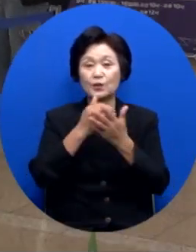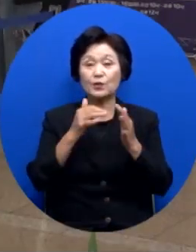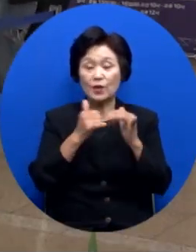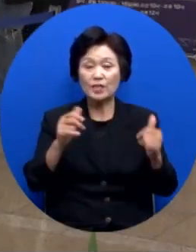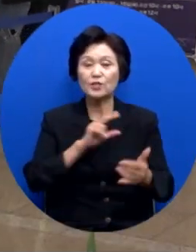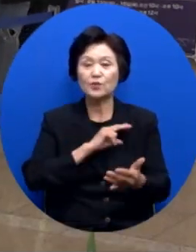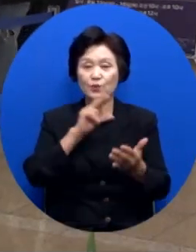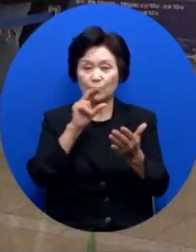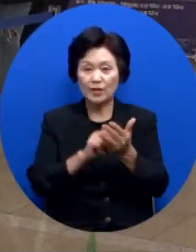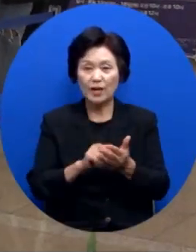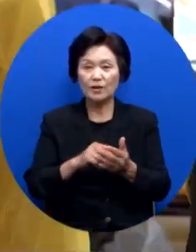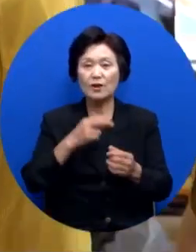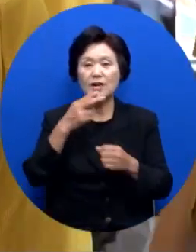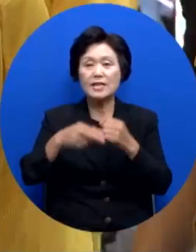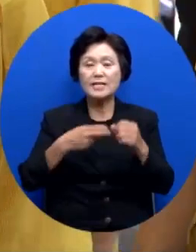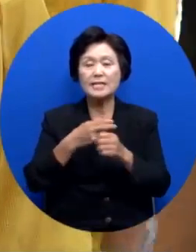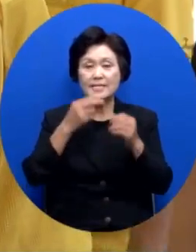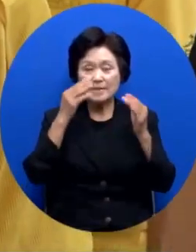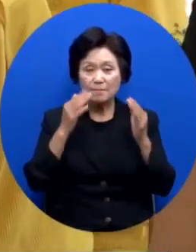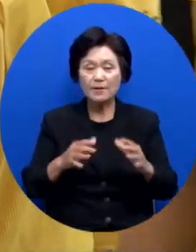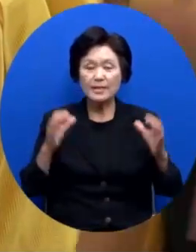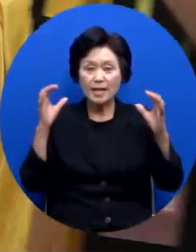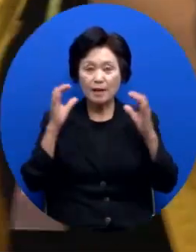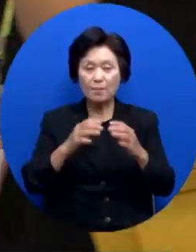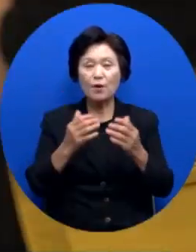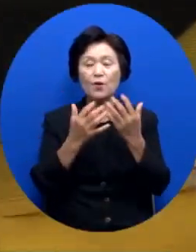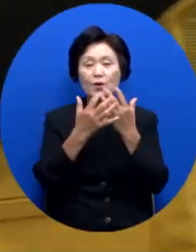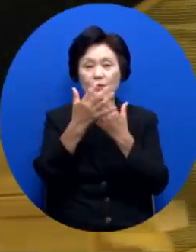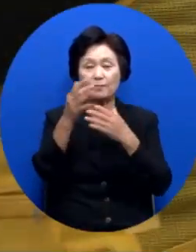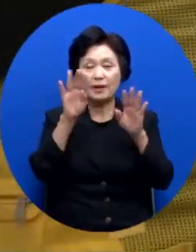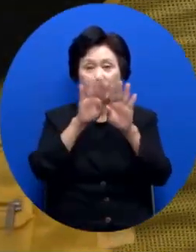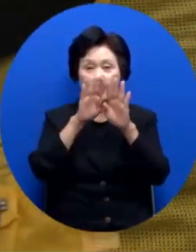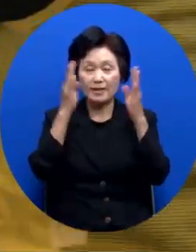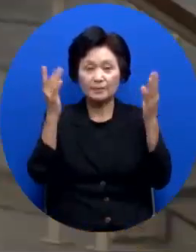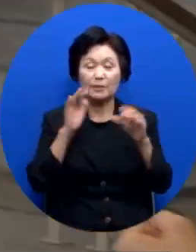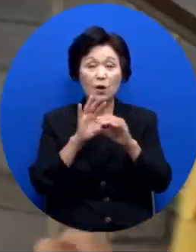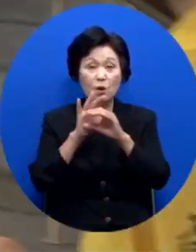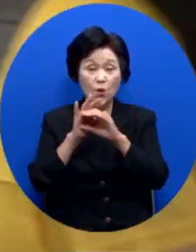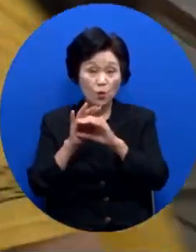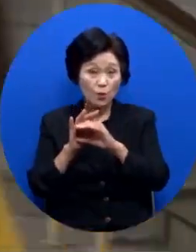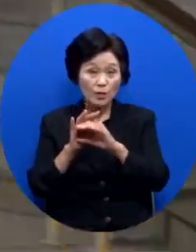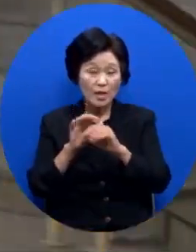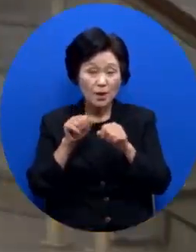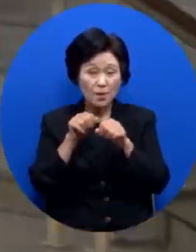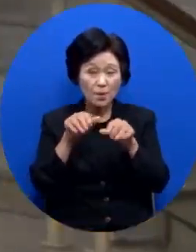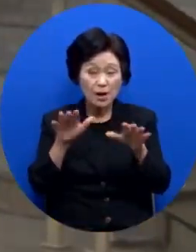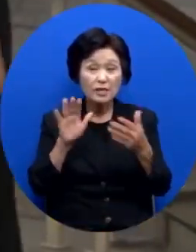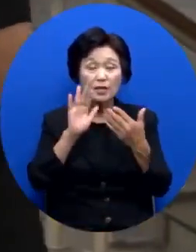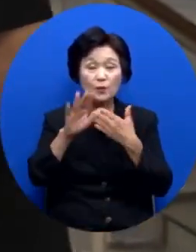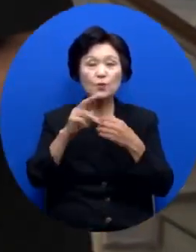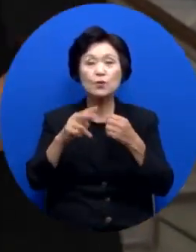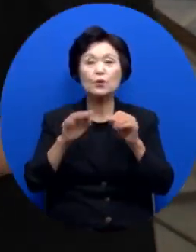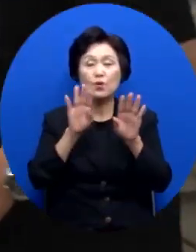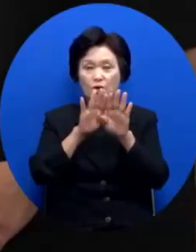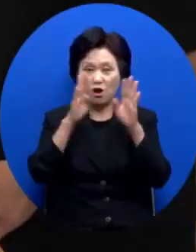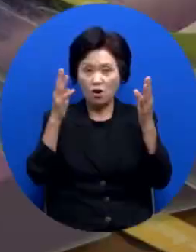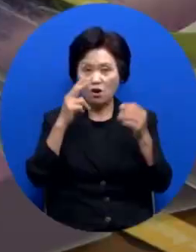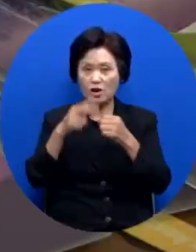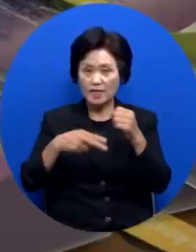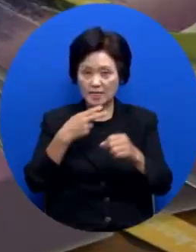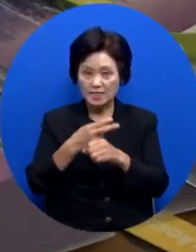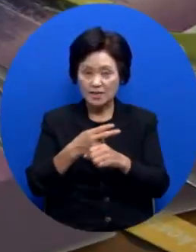진행되는 2022 코스타 월드인 부산은 코로나 확산 이후 2년 만에 대면 집회이며 국내